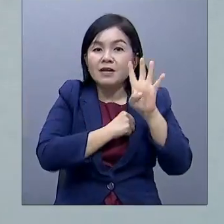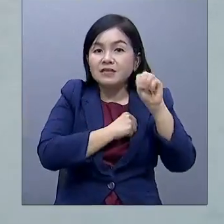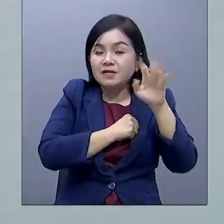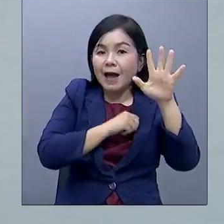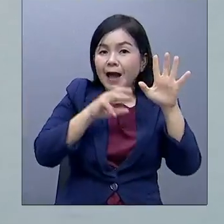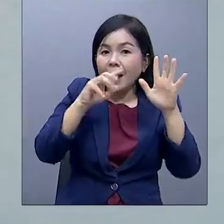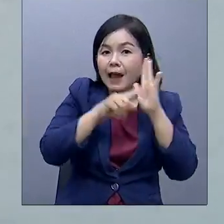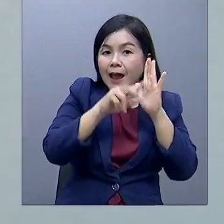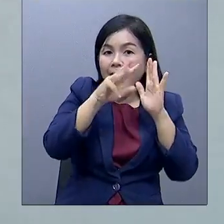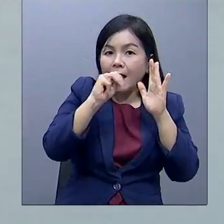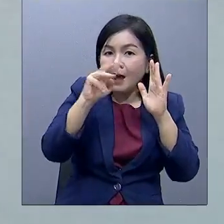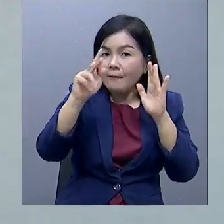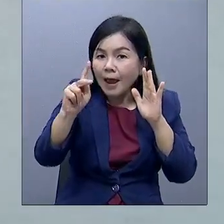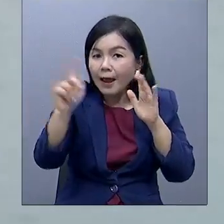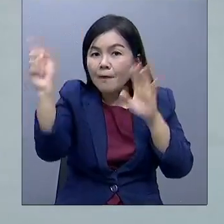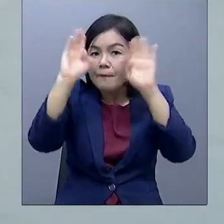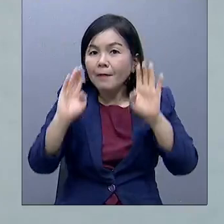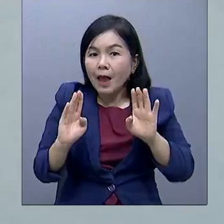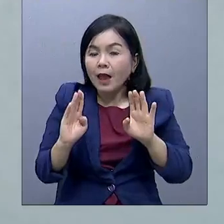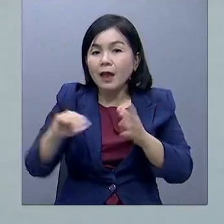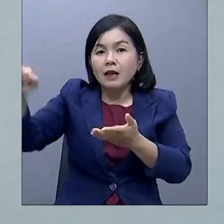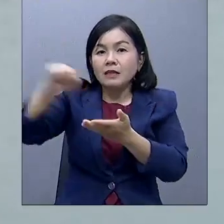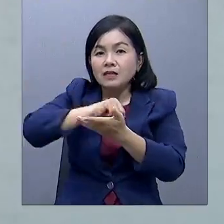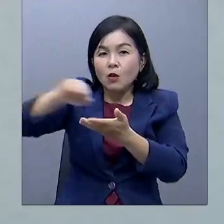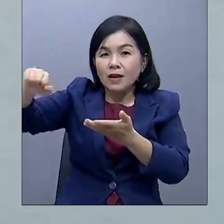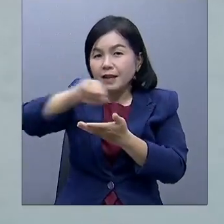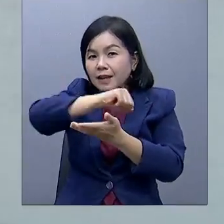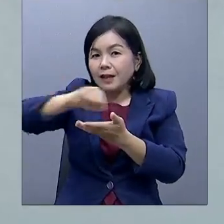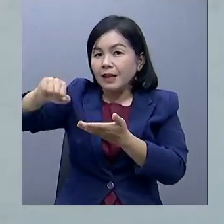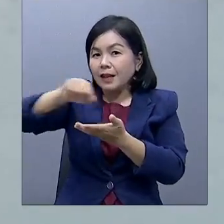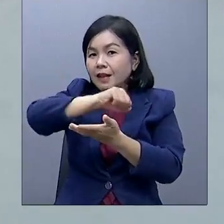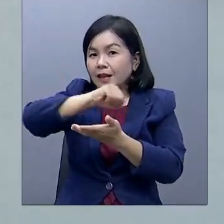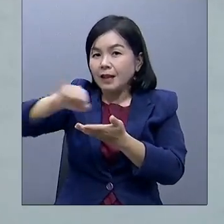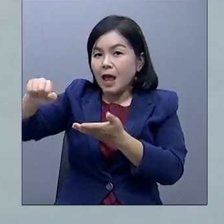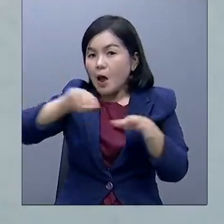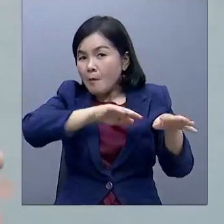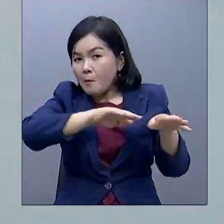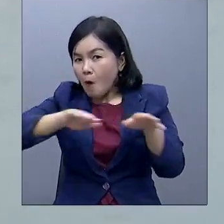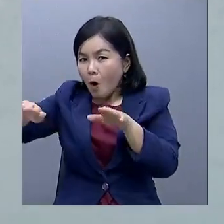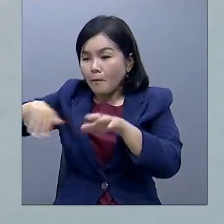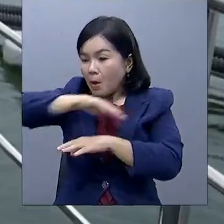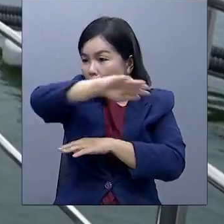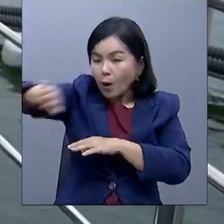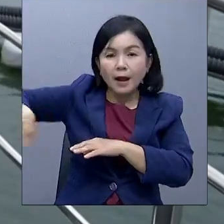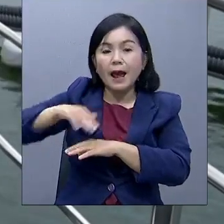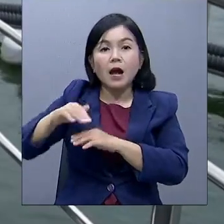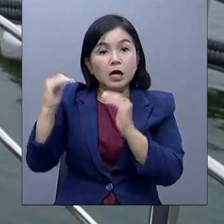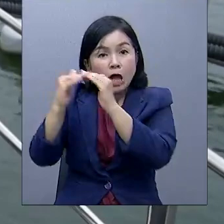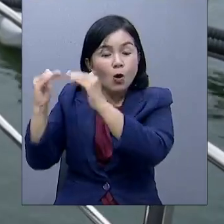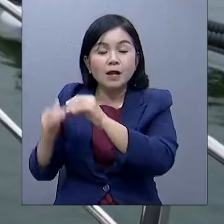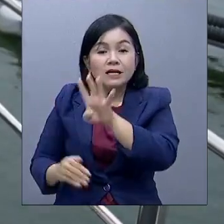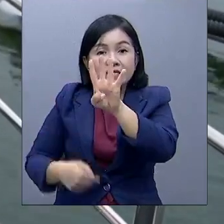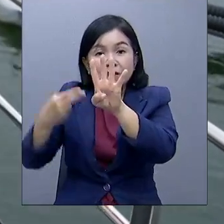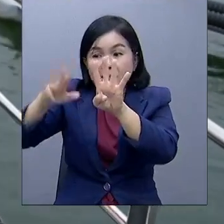คือสามารถรองรับการใช้งานของเตารีดขนาด 1,000 วัตต์เนี่ยได้พร้อมกันเลย 45,000 เครื่อง โอ้เยอะน